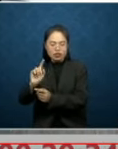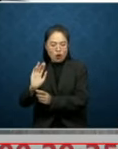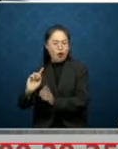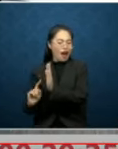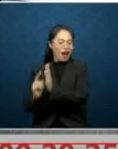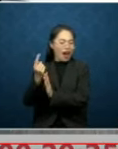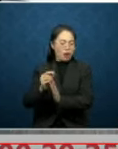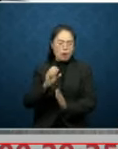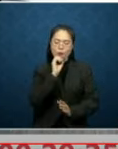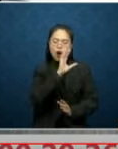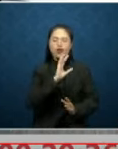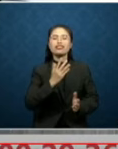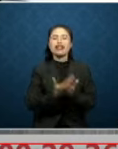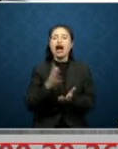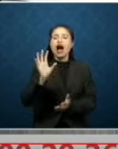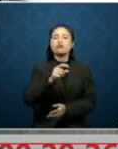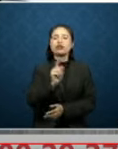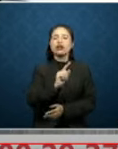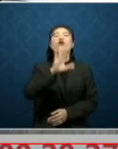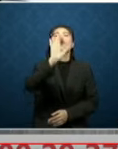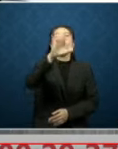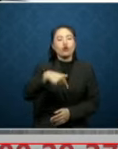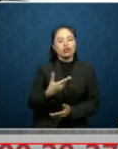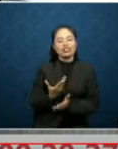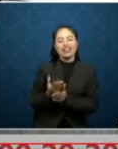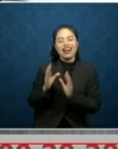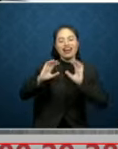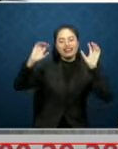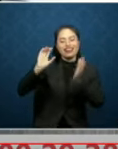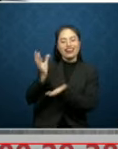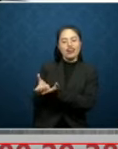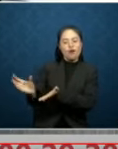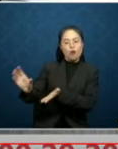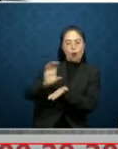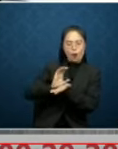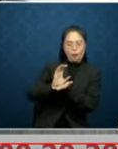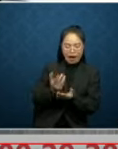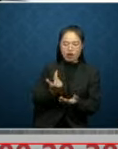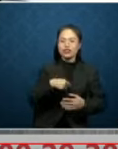อกแหล่งที่มาจากก็ประมาณพอมาเป็นรัฐบาลเงื่อนไขเปลี่ยนบอก